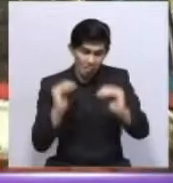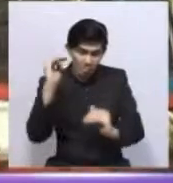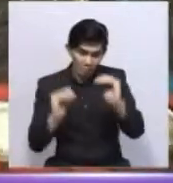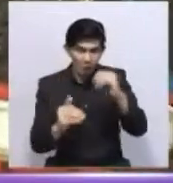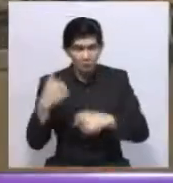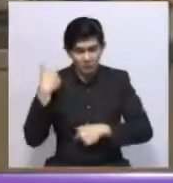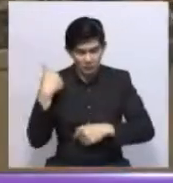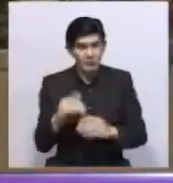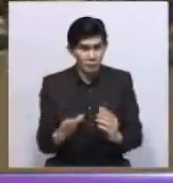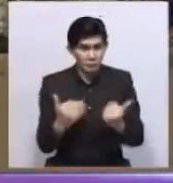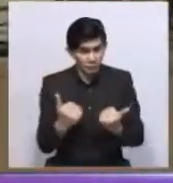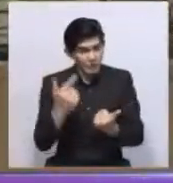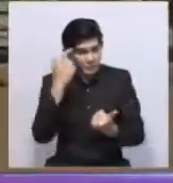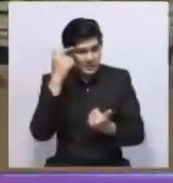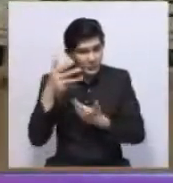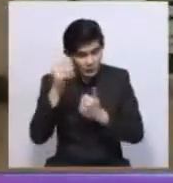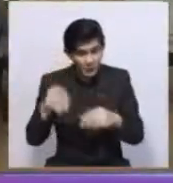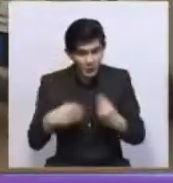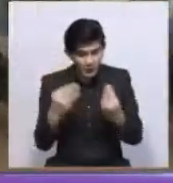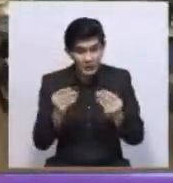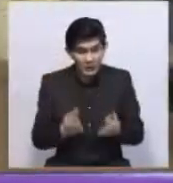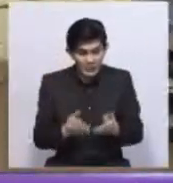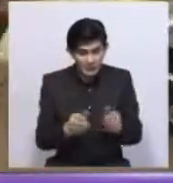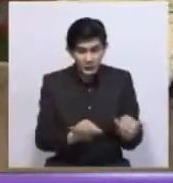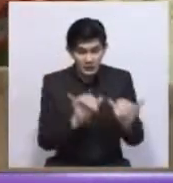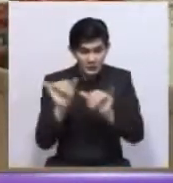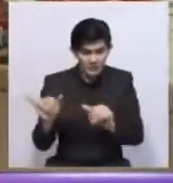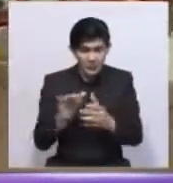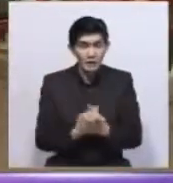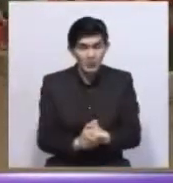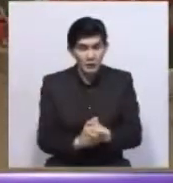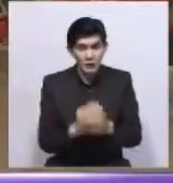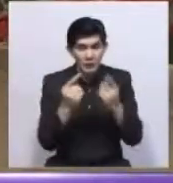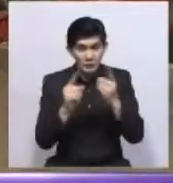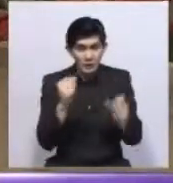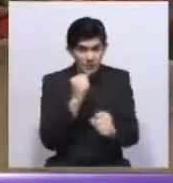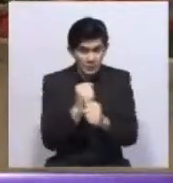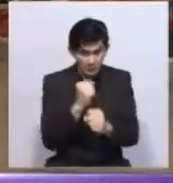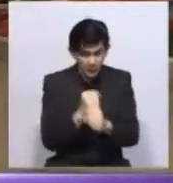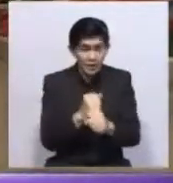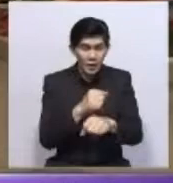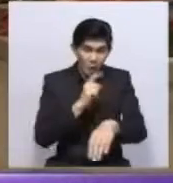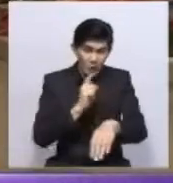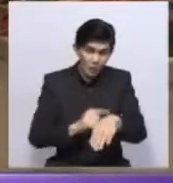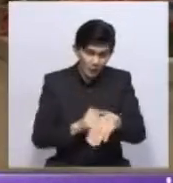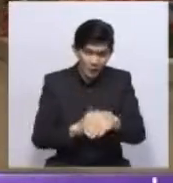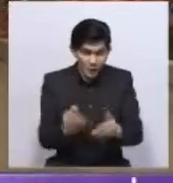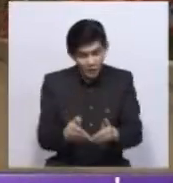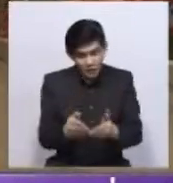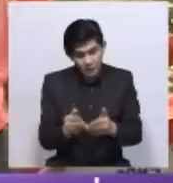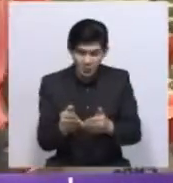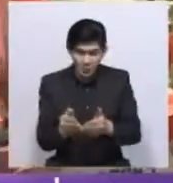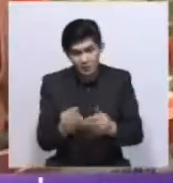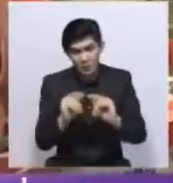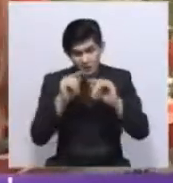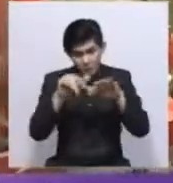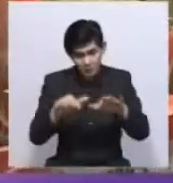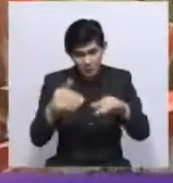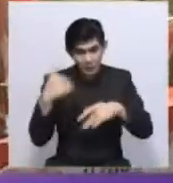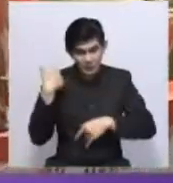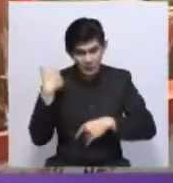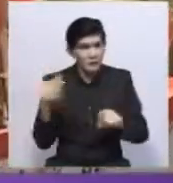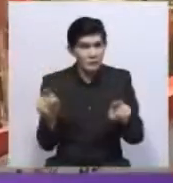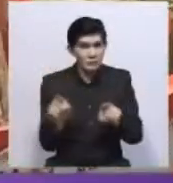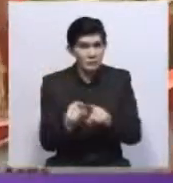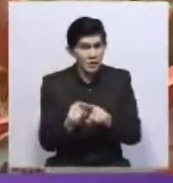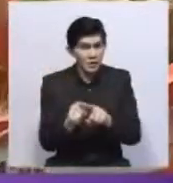กันบ้างเป็นแรงจูงใจให้เกิดการย้ายเรือแต่ด้วยลักษณะงานหรือระยะเวลาการลอยลำกลางทะเลกลับไ